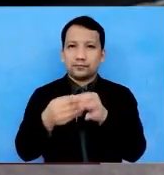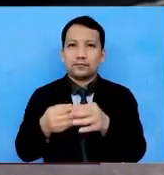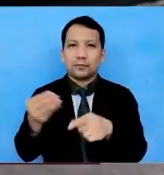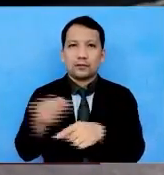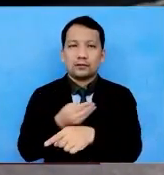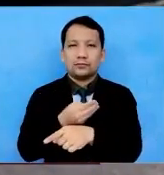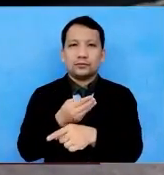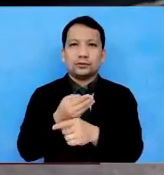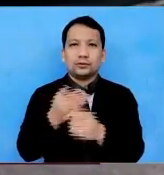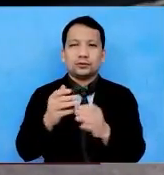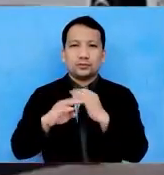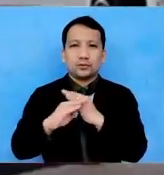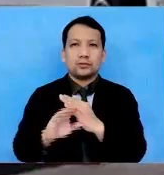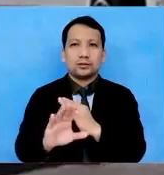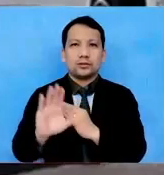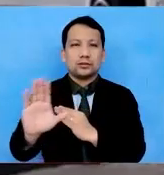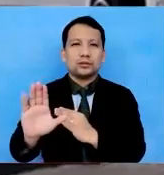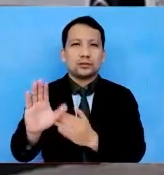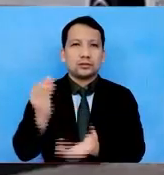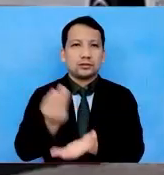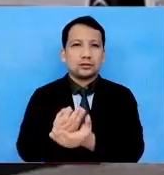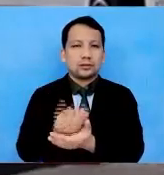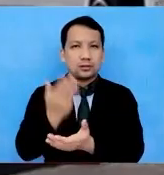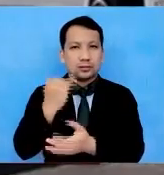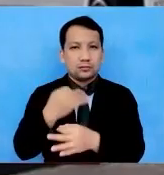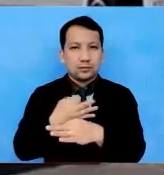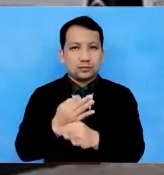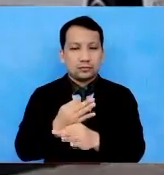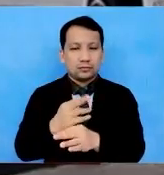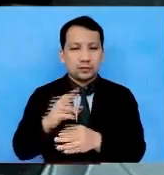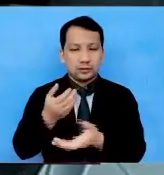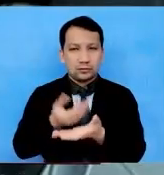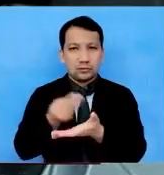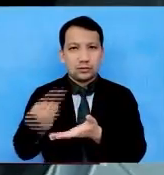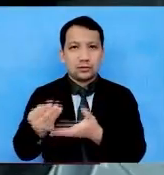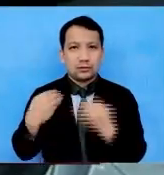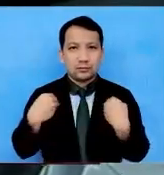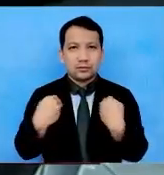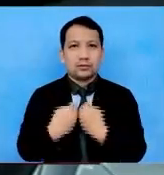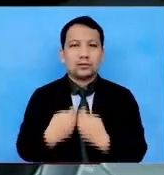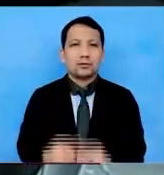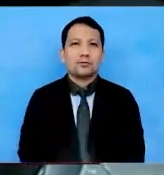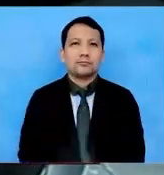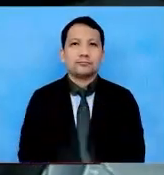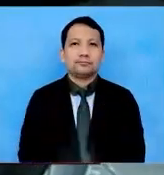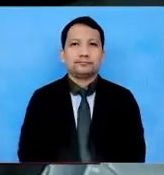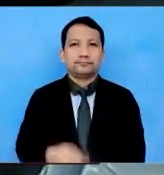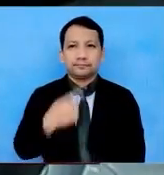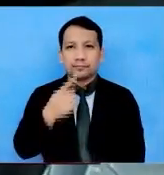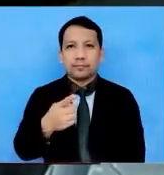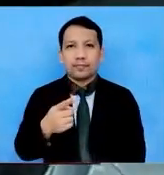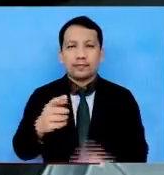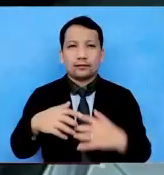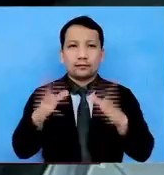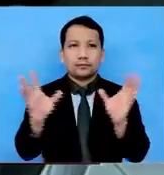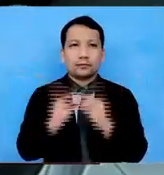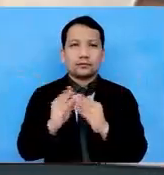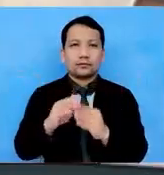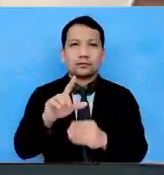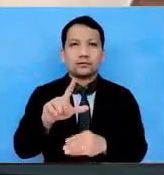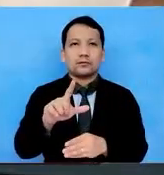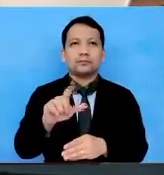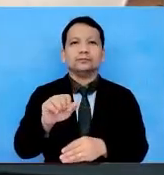unit, protektado rin ang kanilang kita dahil sa fixed rate na maiuwi bilang miyembro. Kanina, muling nagpulong ang Land